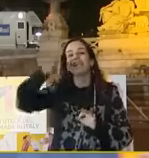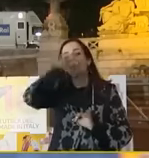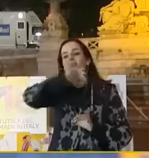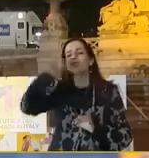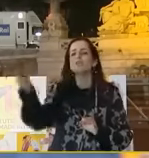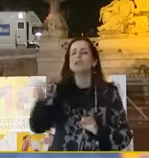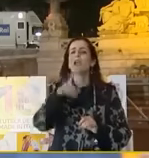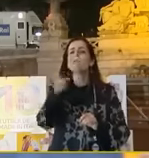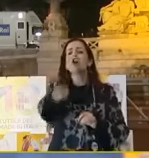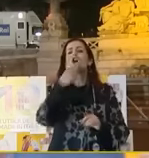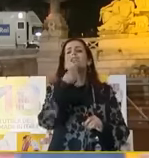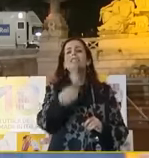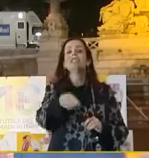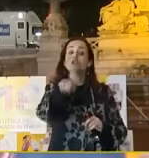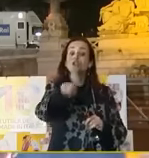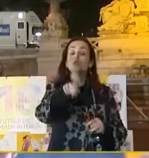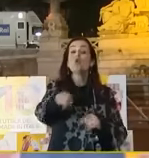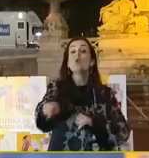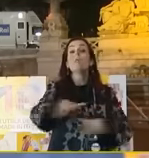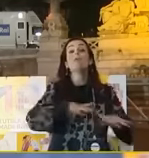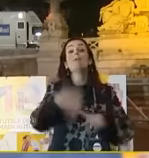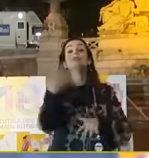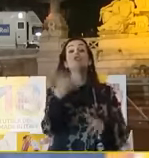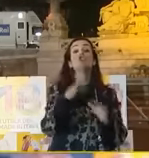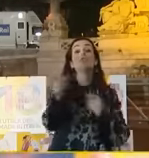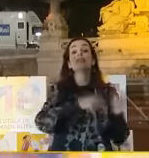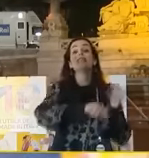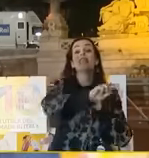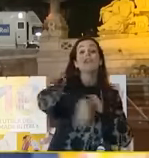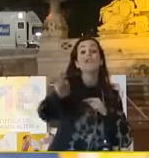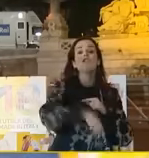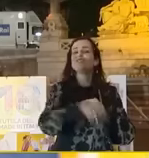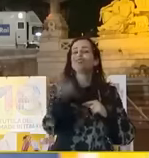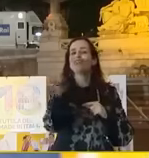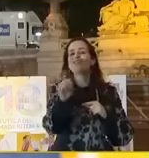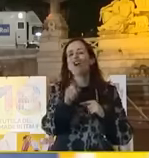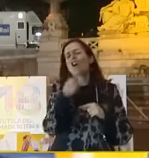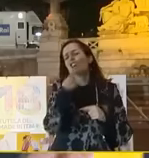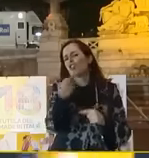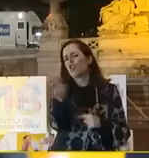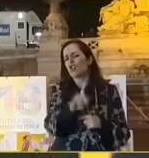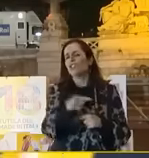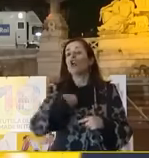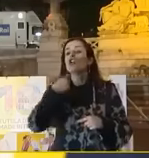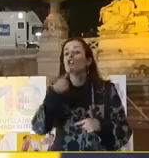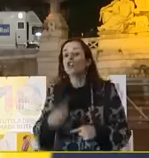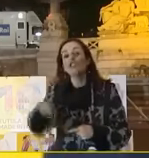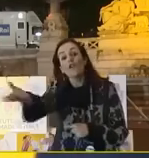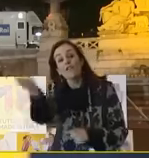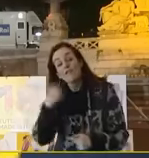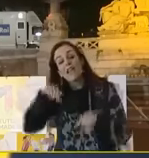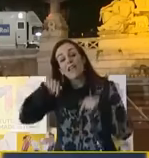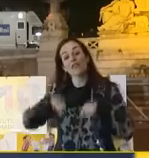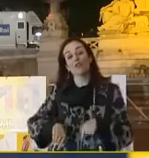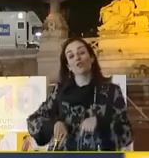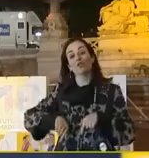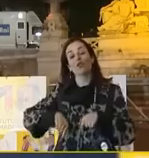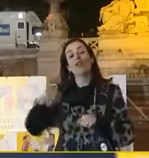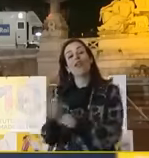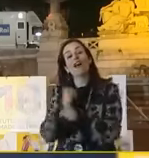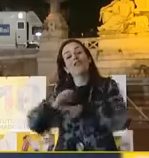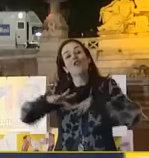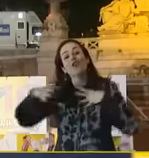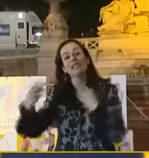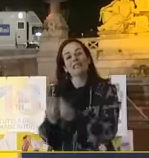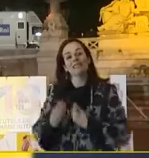5 Stelle, vieni con noi che è bello fare politica, la politica è stupenda, ce l'hanno rovinata certi soggetti, ma la politica è la cosa più bella del mondo,